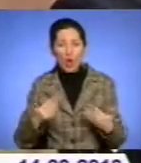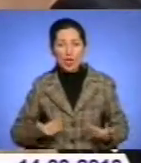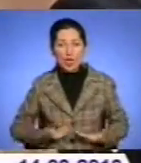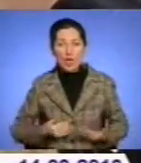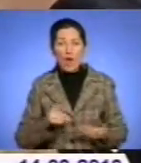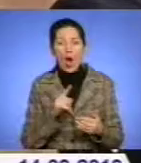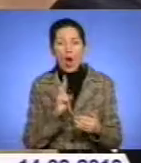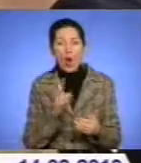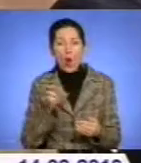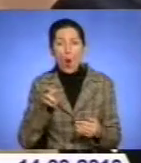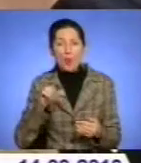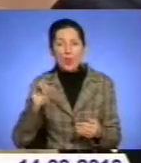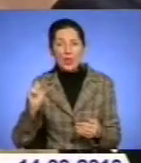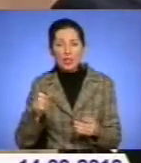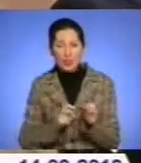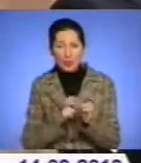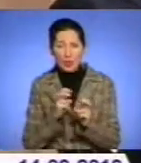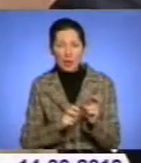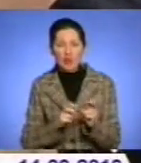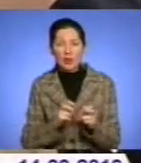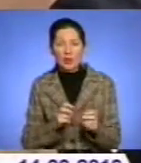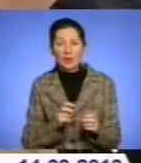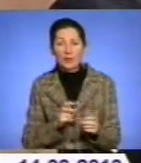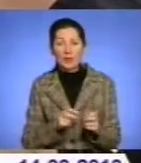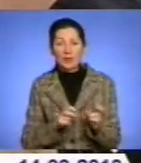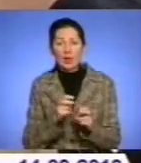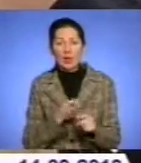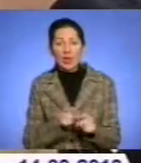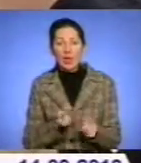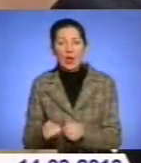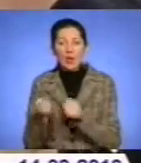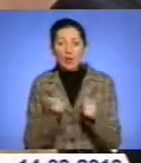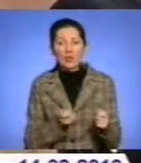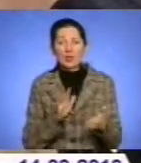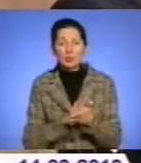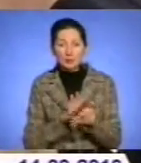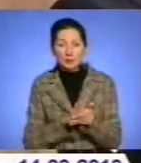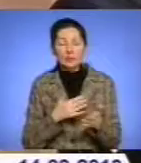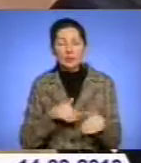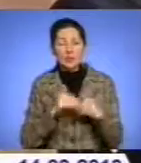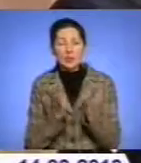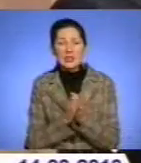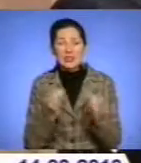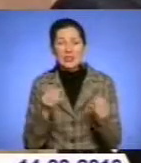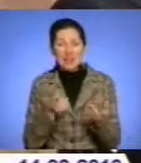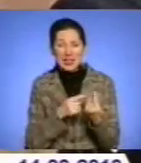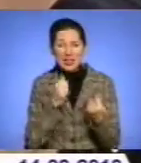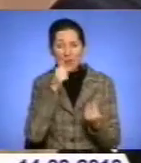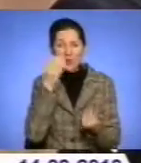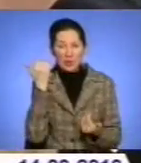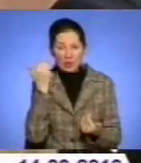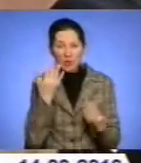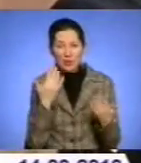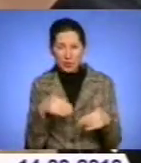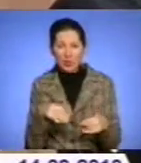житлово-комунальне підприємство, підприємство, яке вивозить тверді побутові відходи. Ми взагалі ще декілька років тому назад вже пішли на це, ну